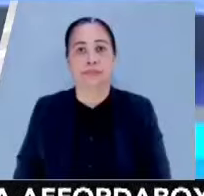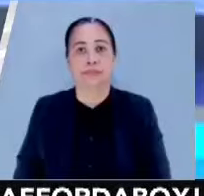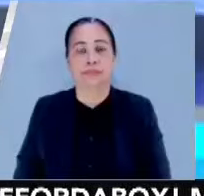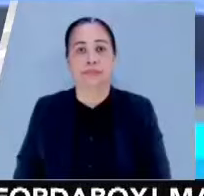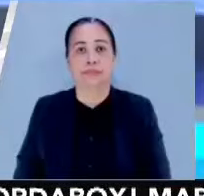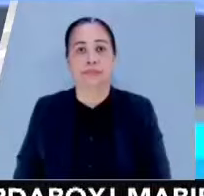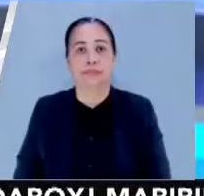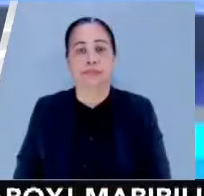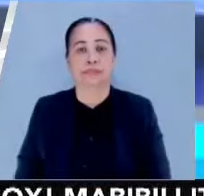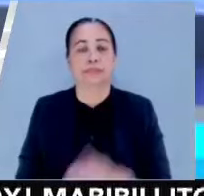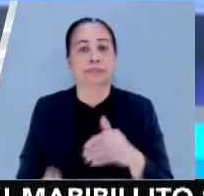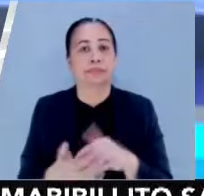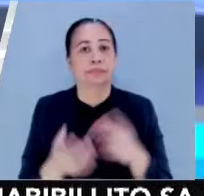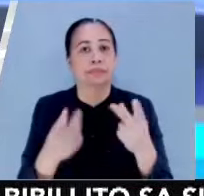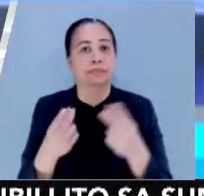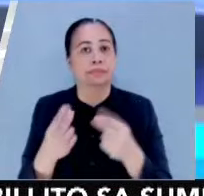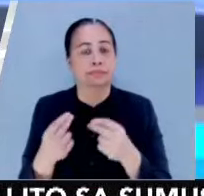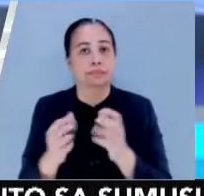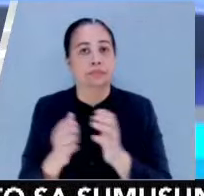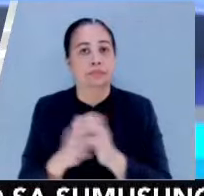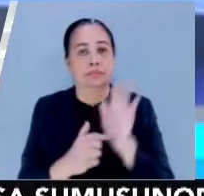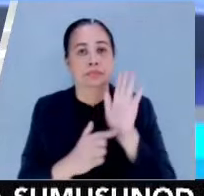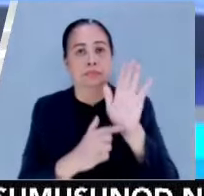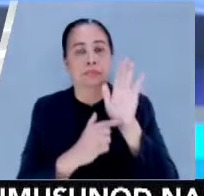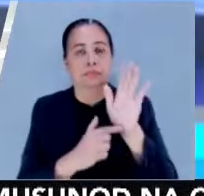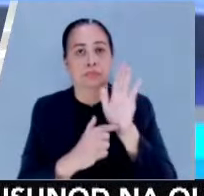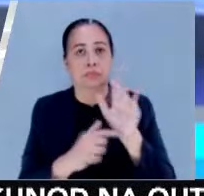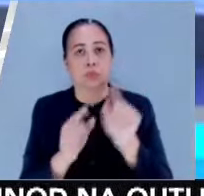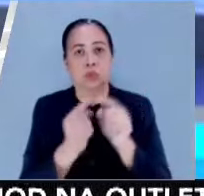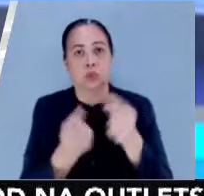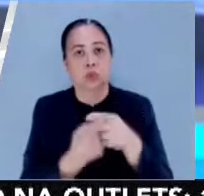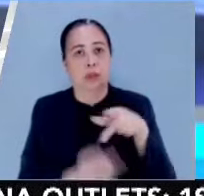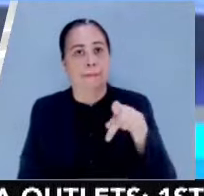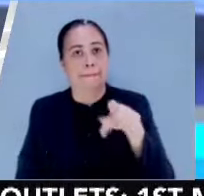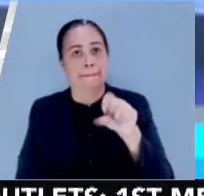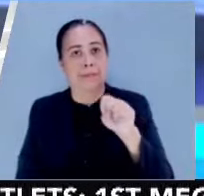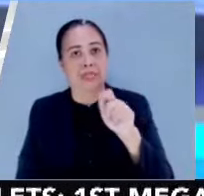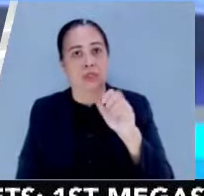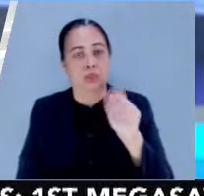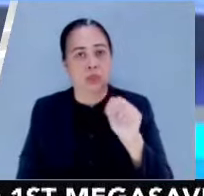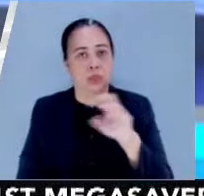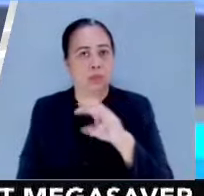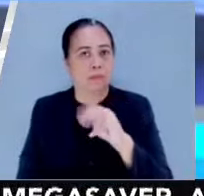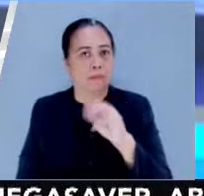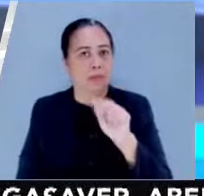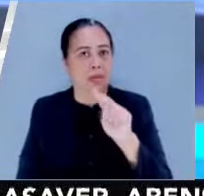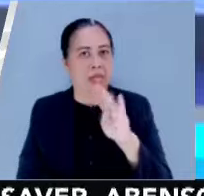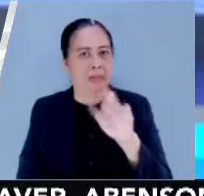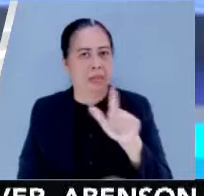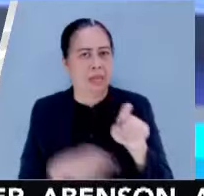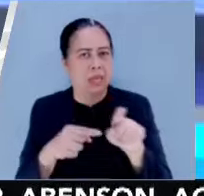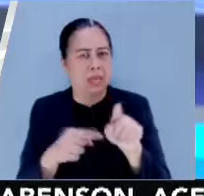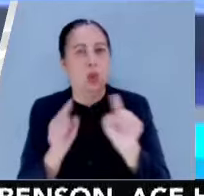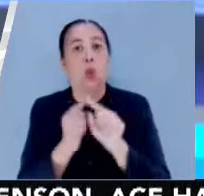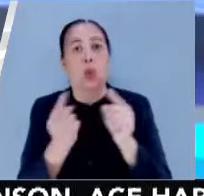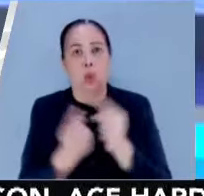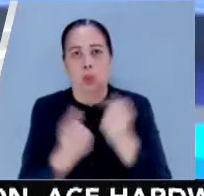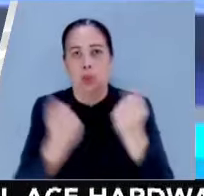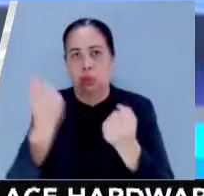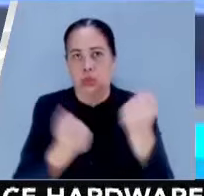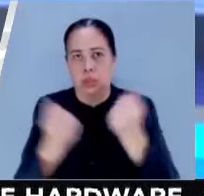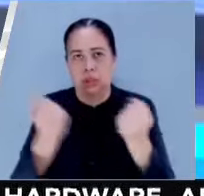Muli magsasagawa ng transport strike ang grupong Piston at Manibela bilang pagtutol sa public transport modernization at